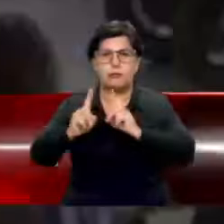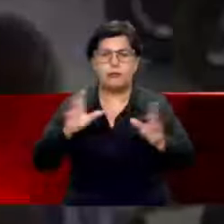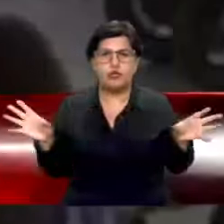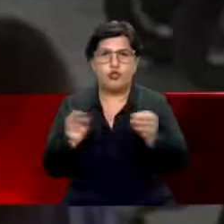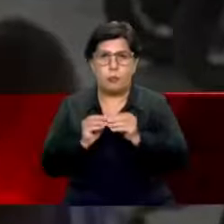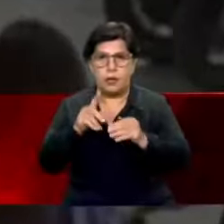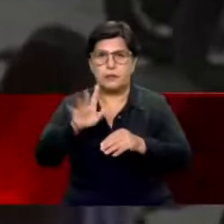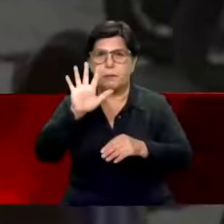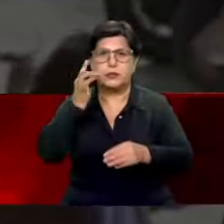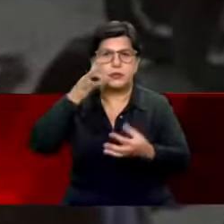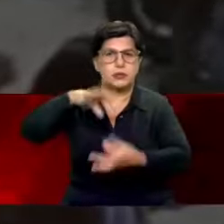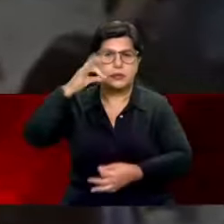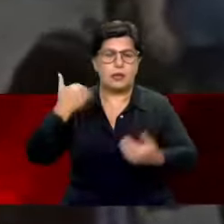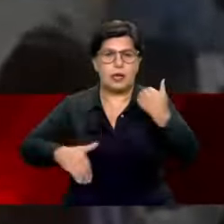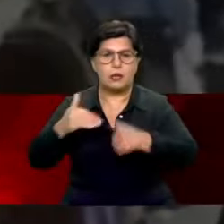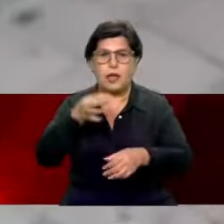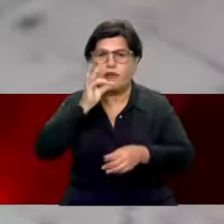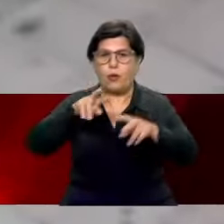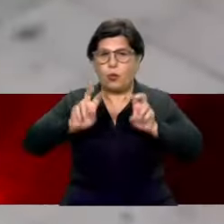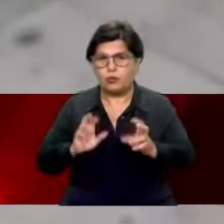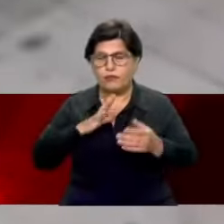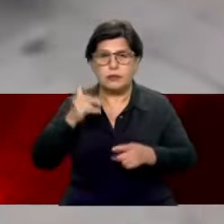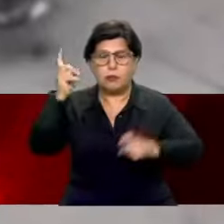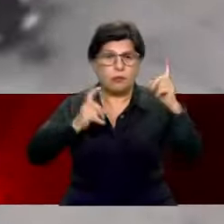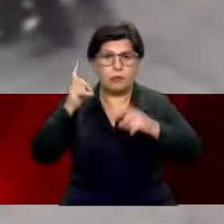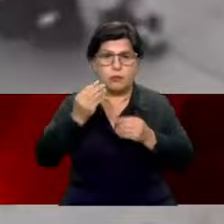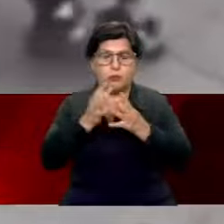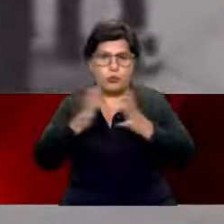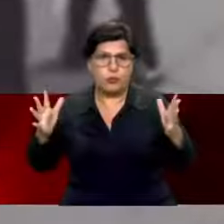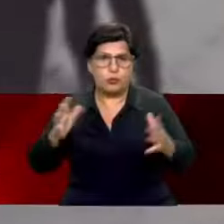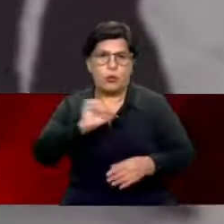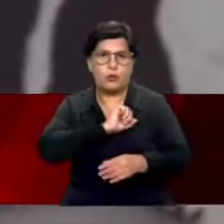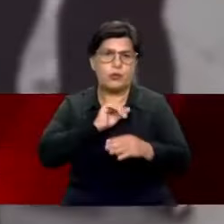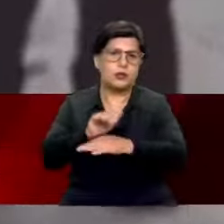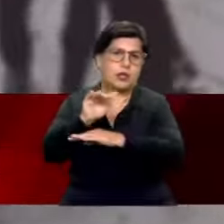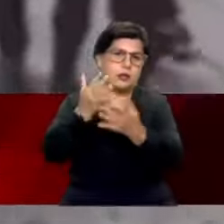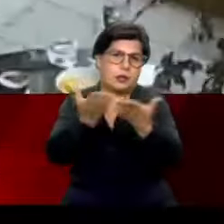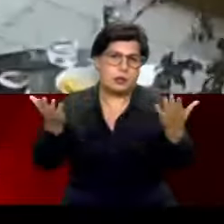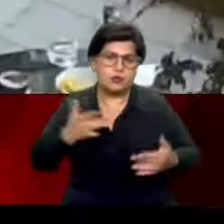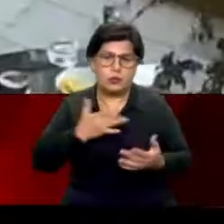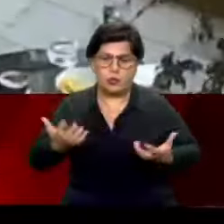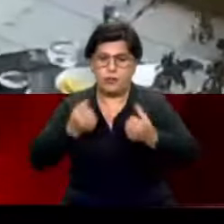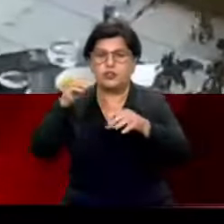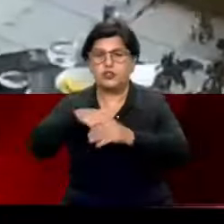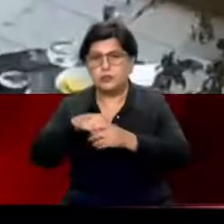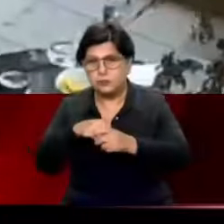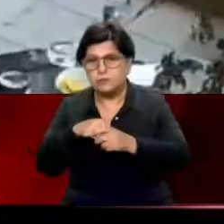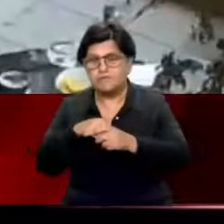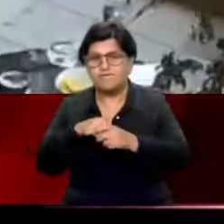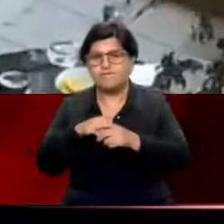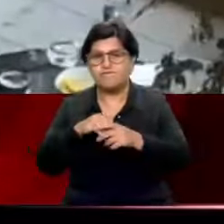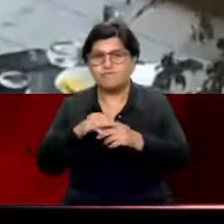yaralandı. O sırada bu kafede oturanlar vardı. Silah sesleriyle büyük korku yaşadılar. Canlarını kurtarabilmek için